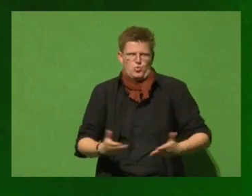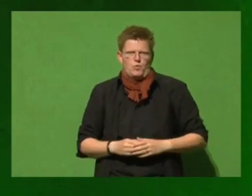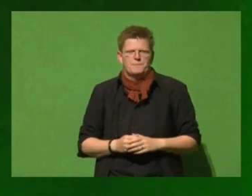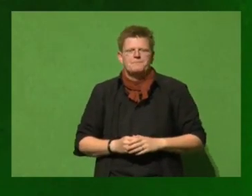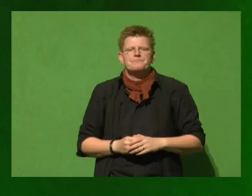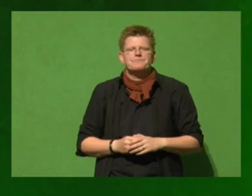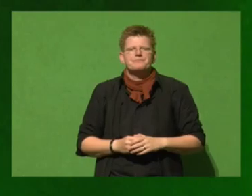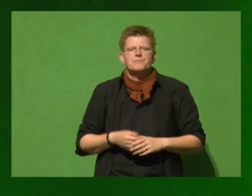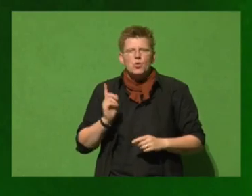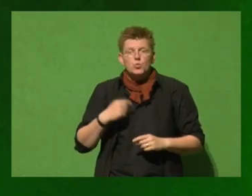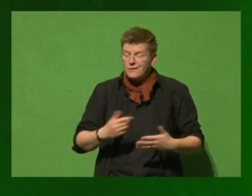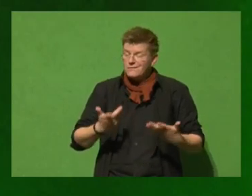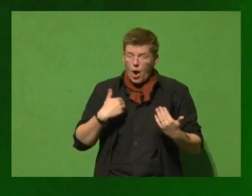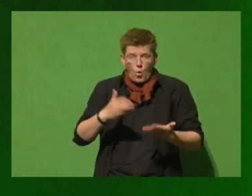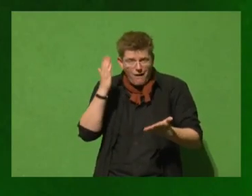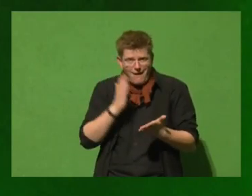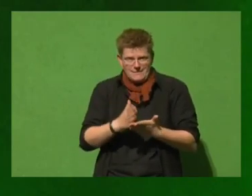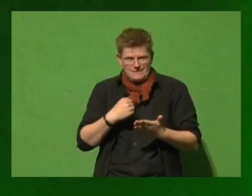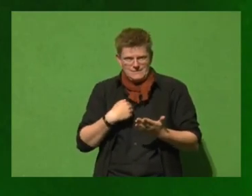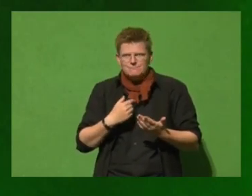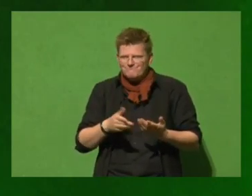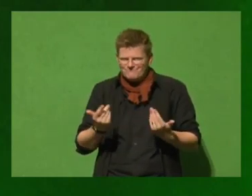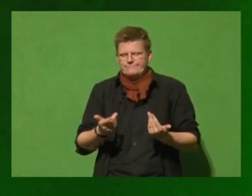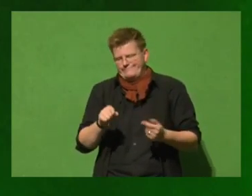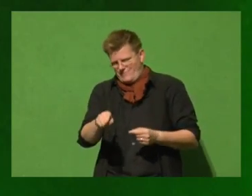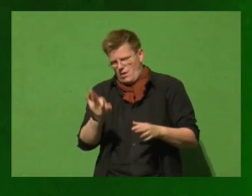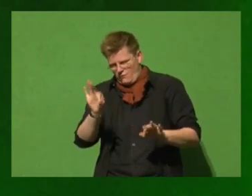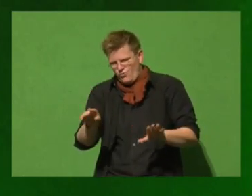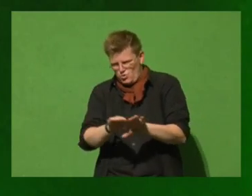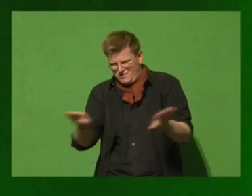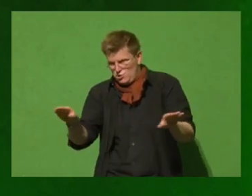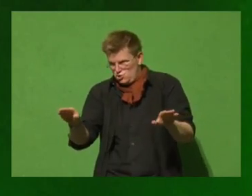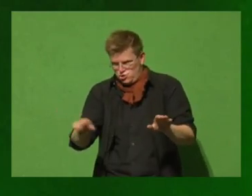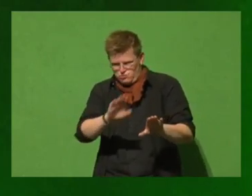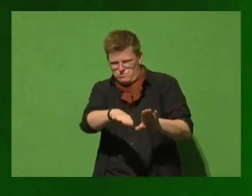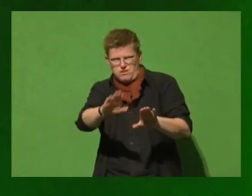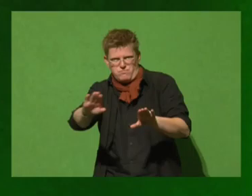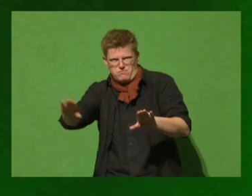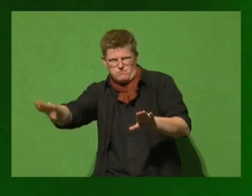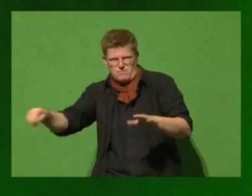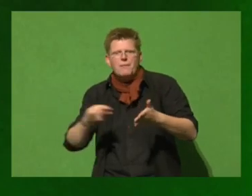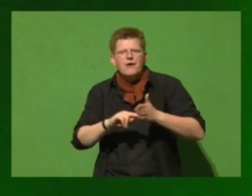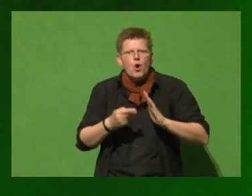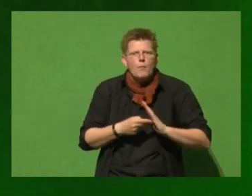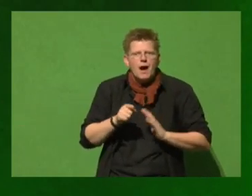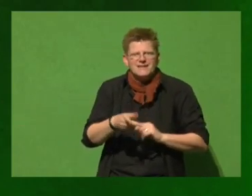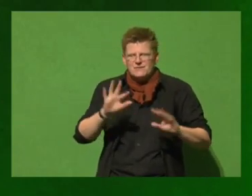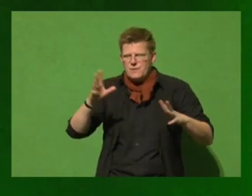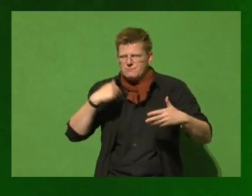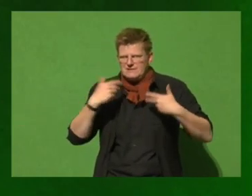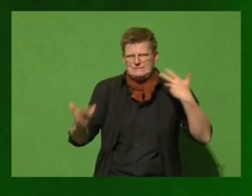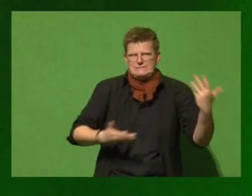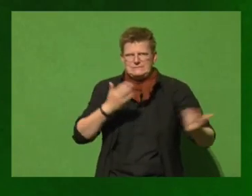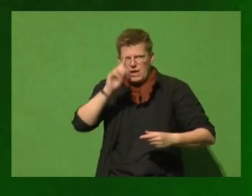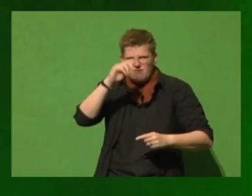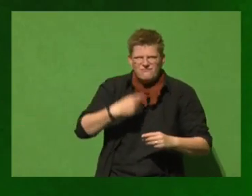dann hatten wir auch endlich eine Deadline, eine gesicherte Deadline, dass wir die Tischvorlagen in den Druck geben können. Weil momentan ist das immer so ein Wabonspiel, wann kommen die